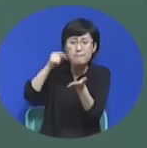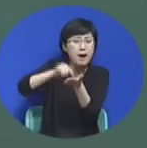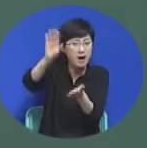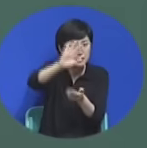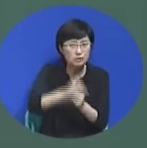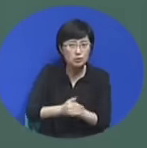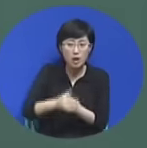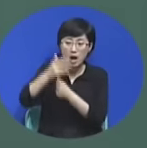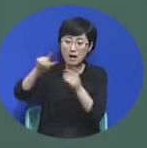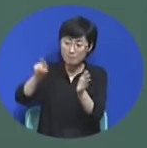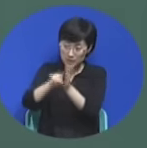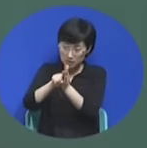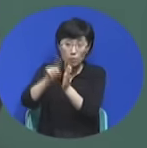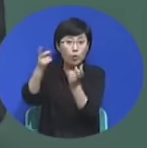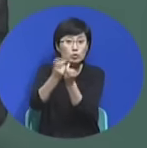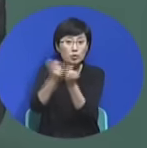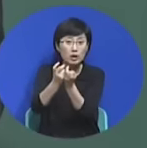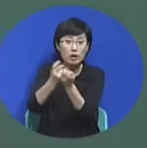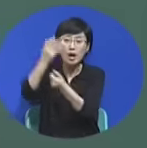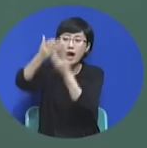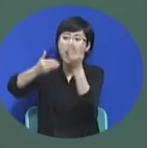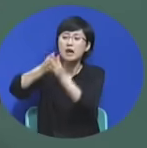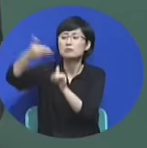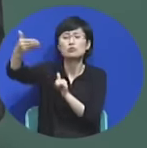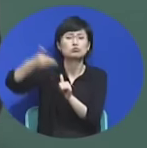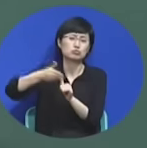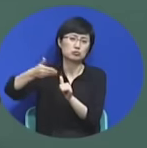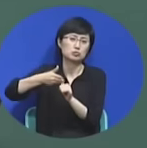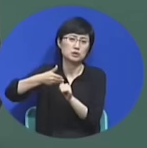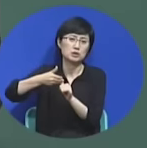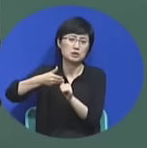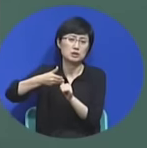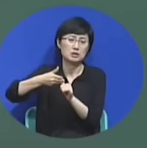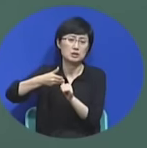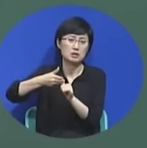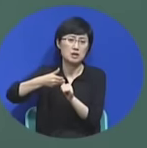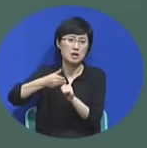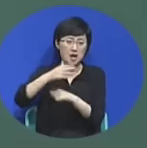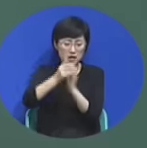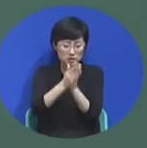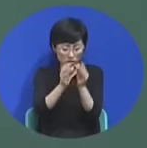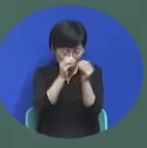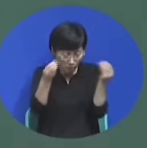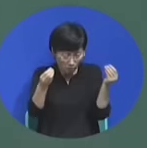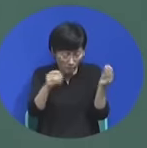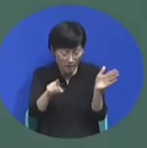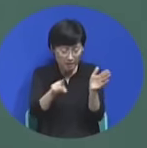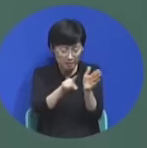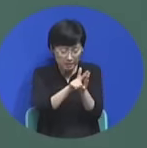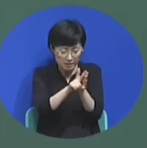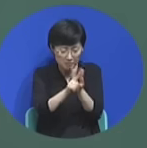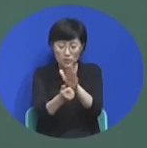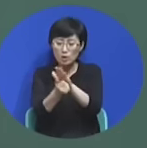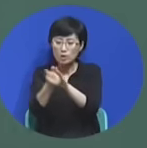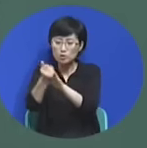这是神所加在我们身上的。 네. 고린도서 13장에 보니까 믿음, 소망, 사랑은 항상 있어야 될 것이라고 표현돼요.